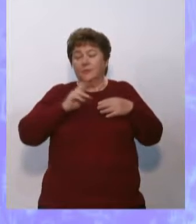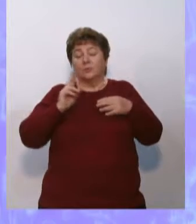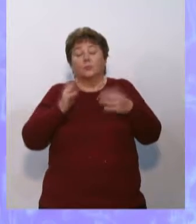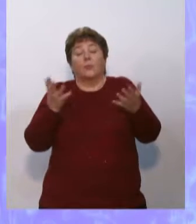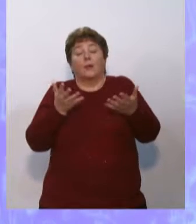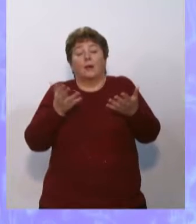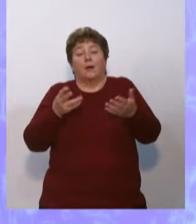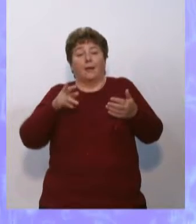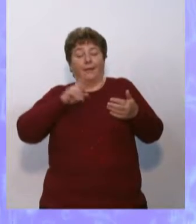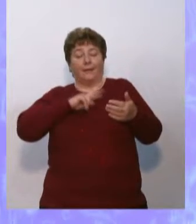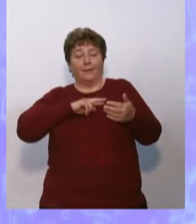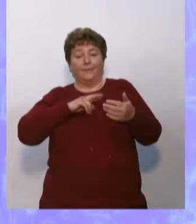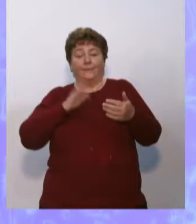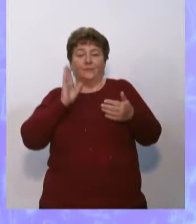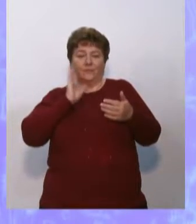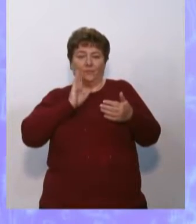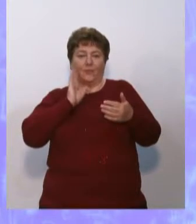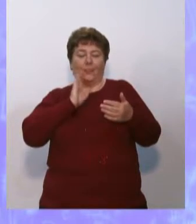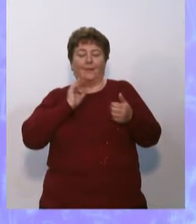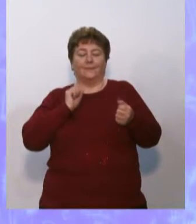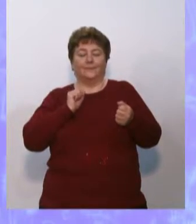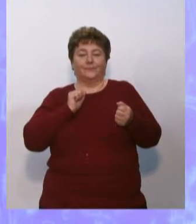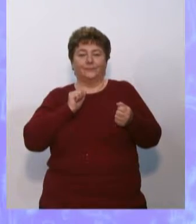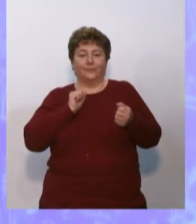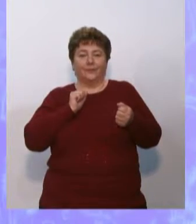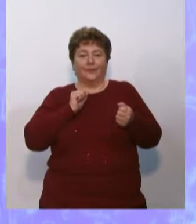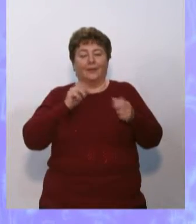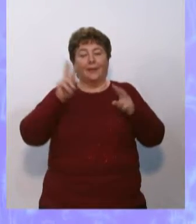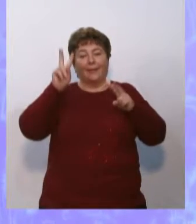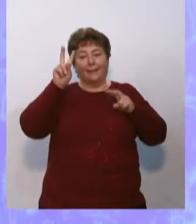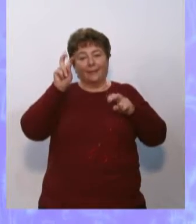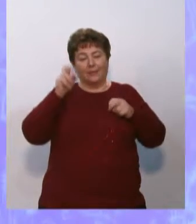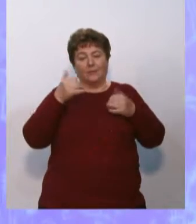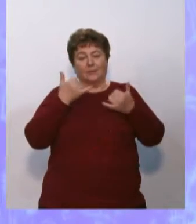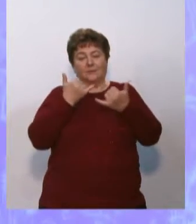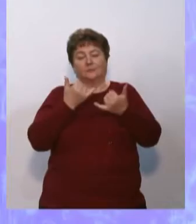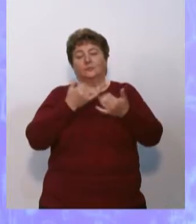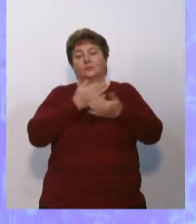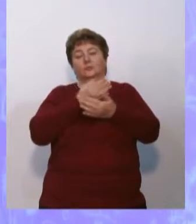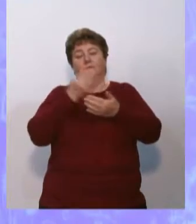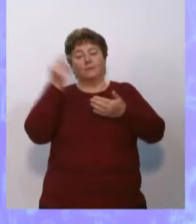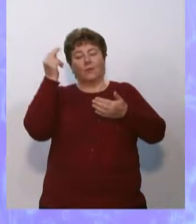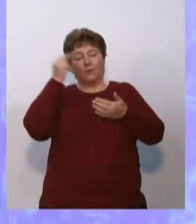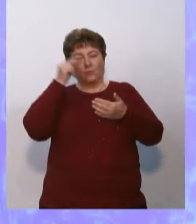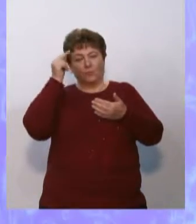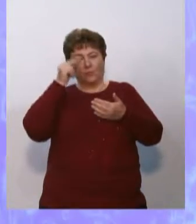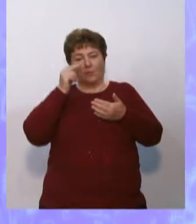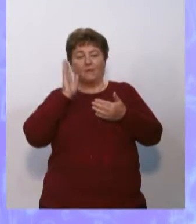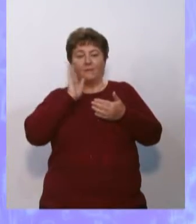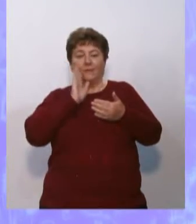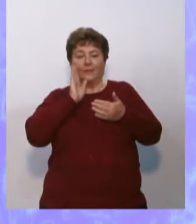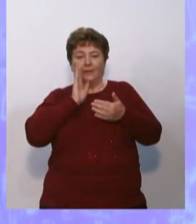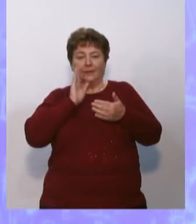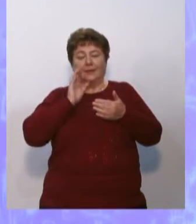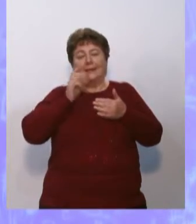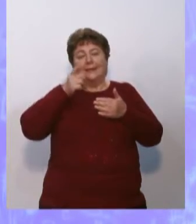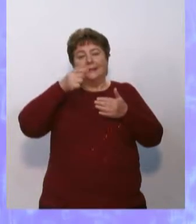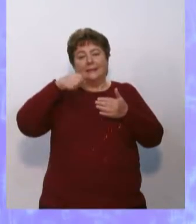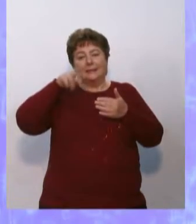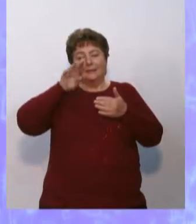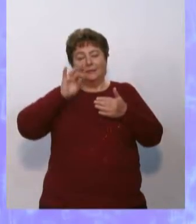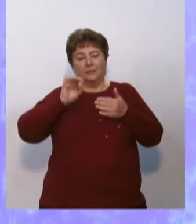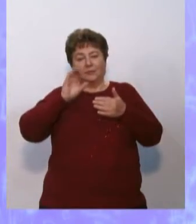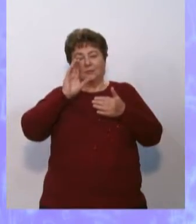такая я? Вода. Тема нашего урока – вода, гидросфера.